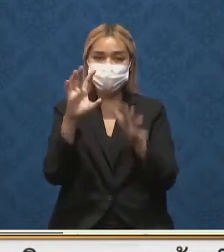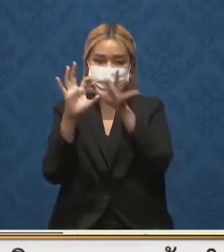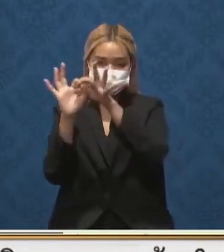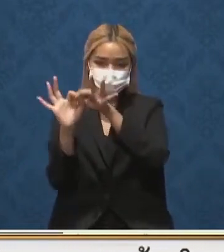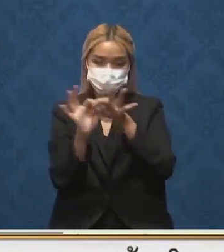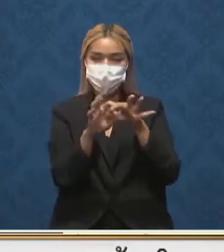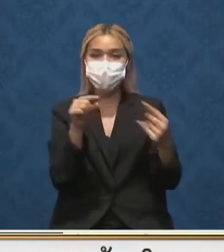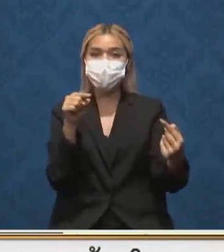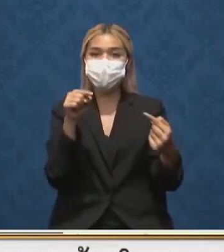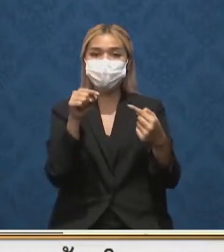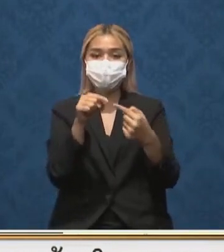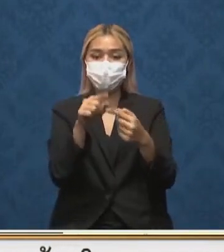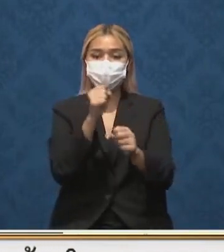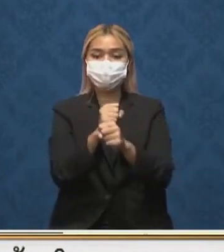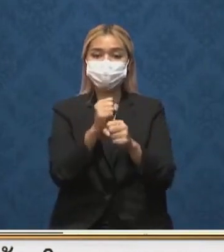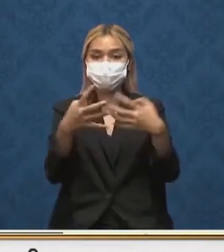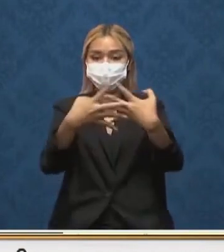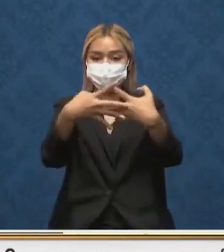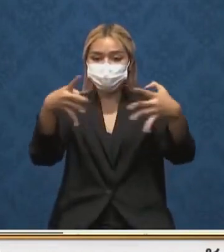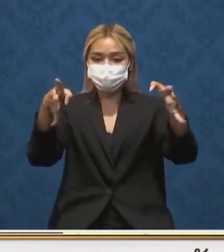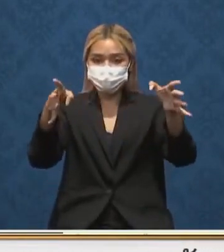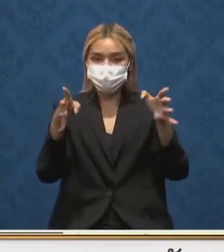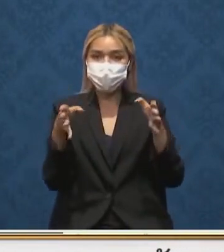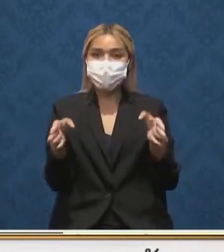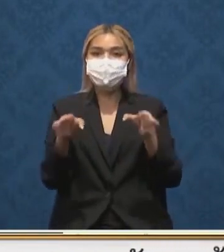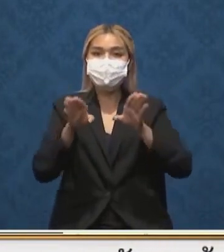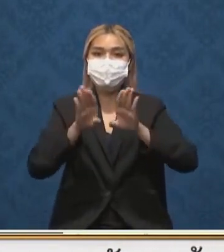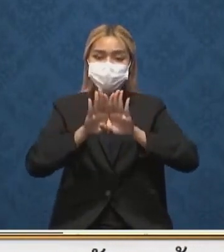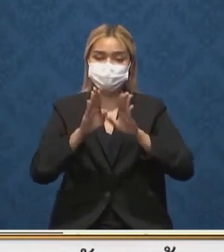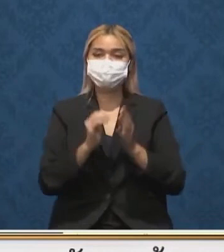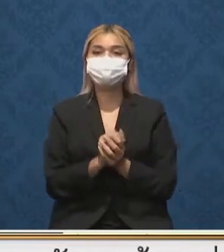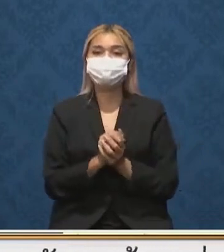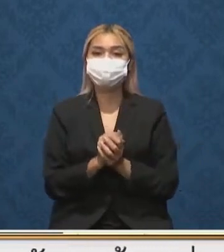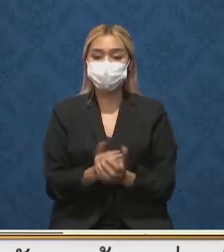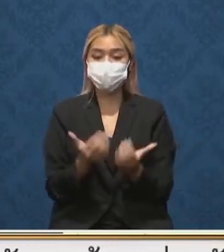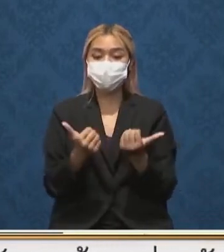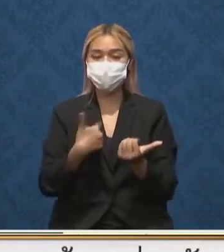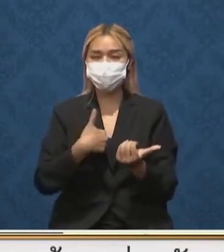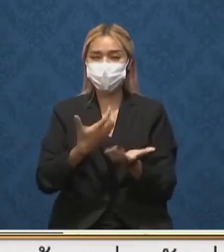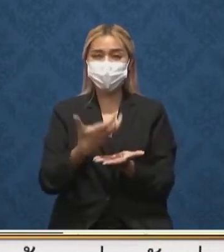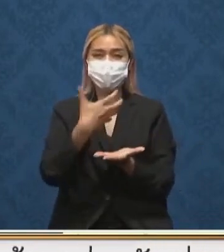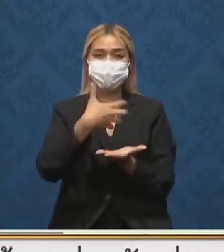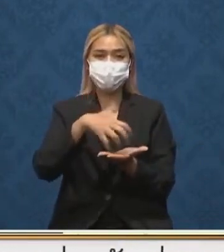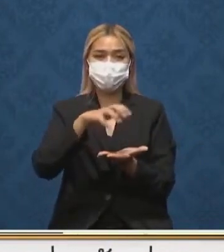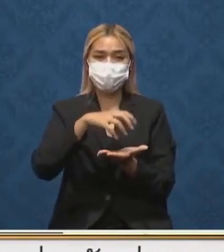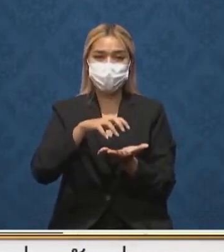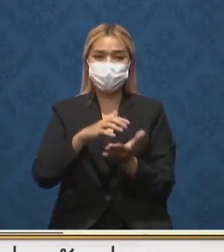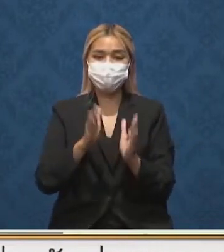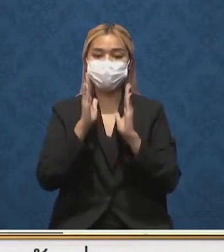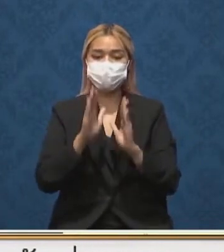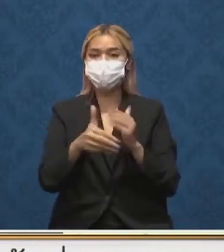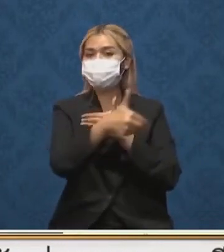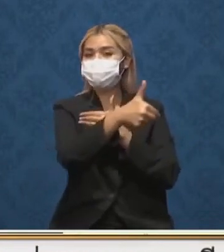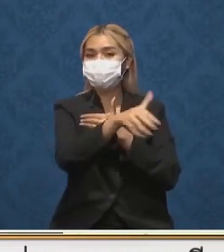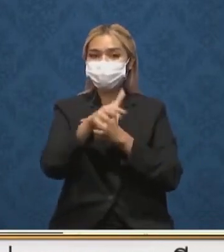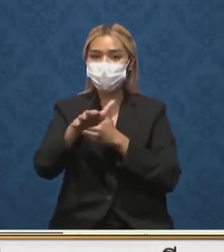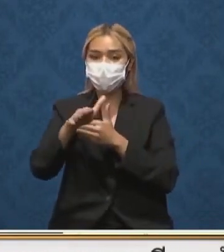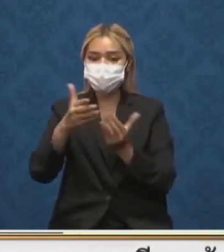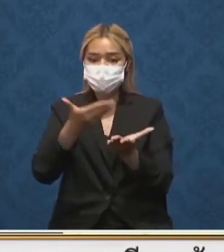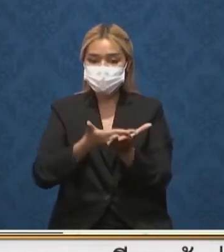ตรงสรุปตรงนี้ว่าที่ผมเรียนมาทั้งหมดไม่ใช่คนข้างนอกไปซื้อ